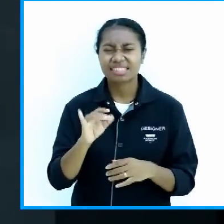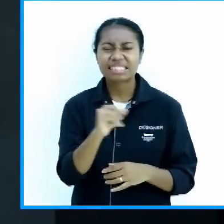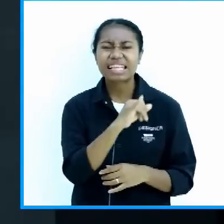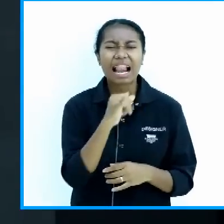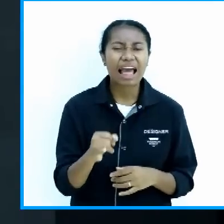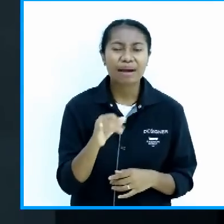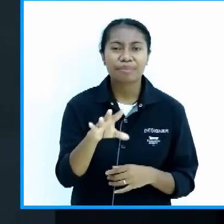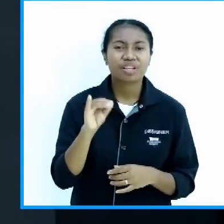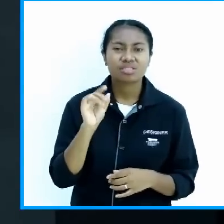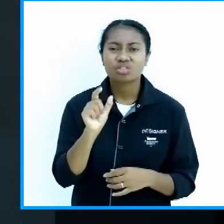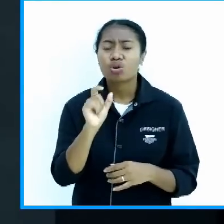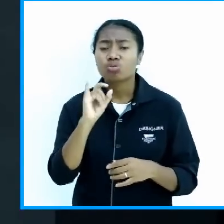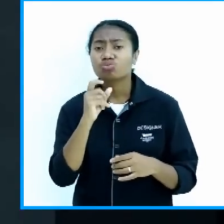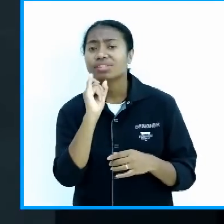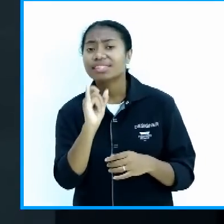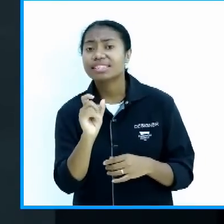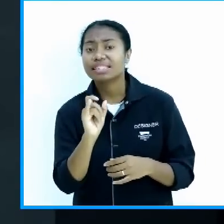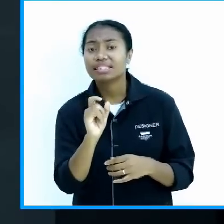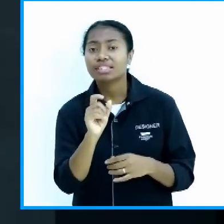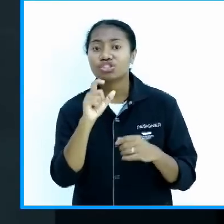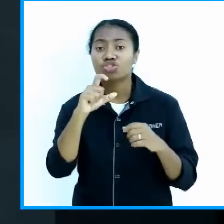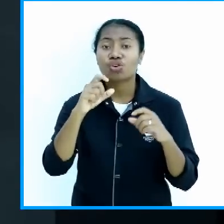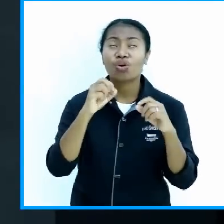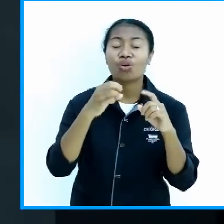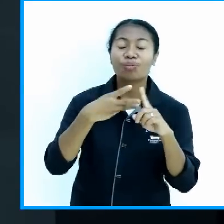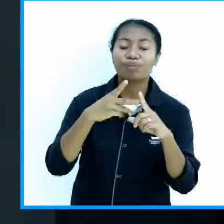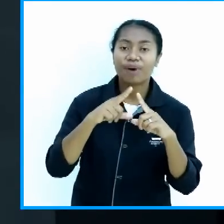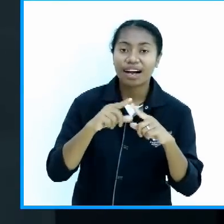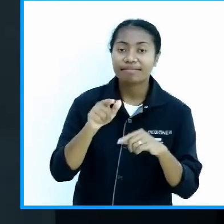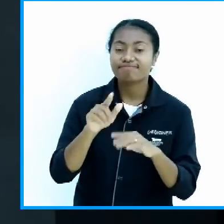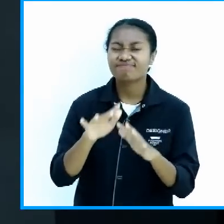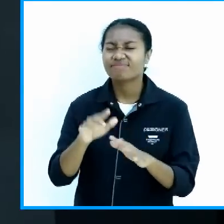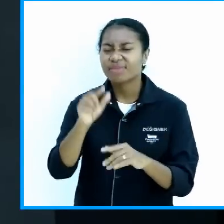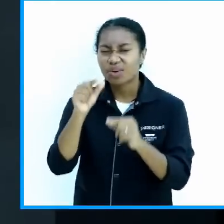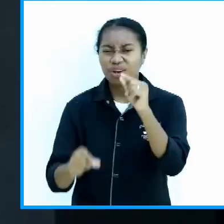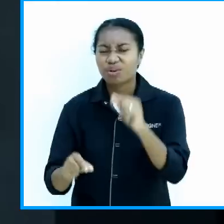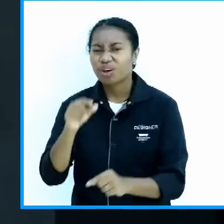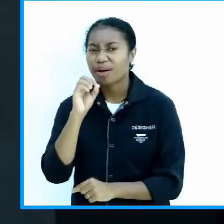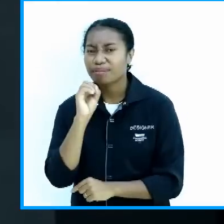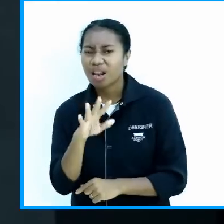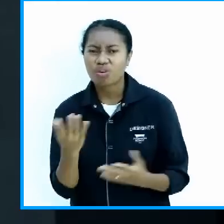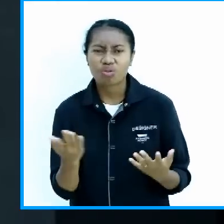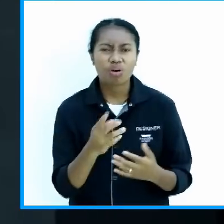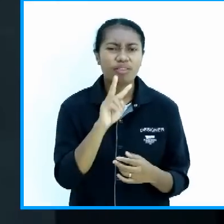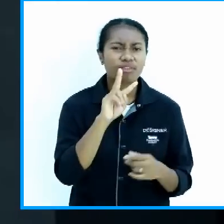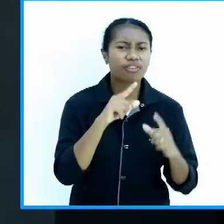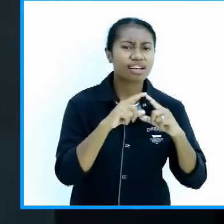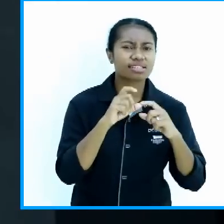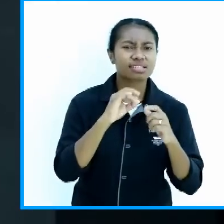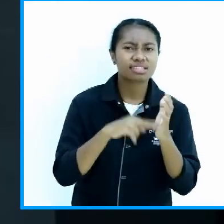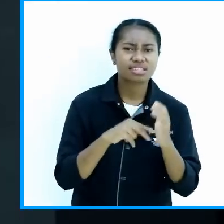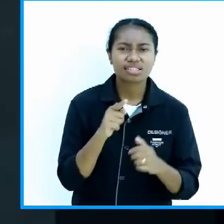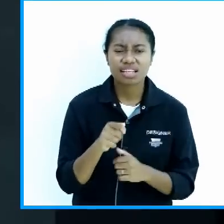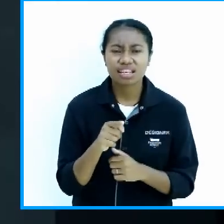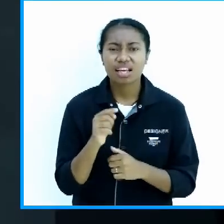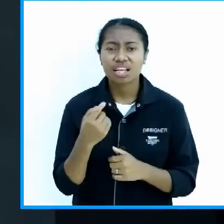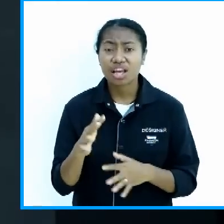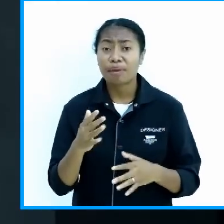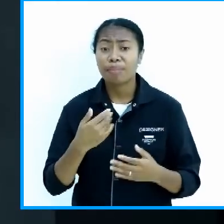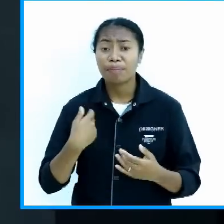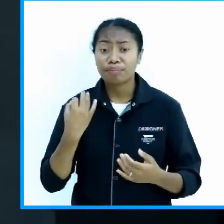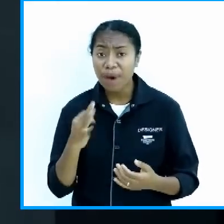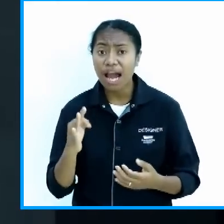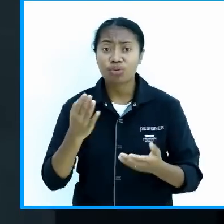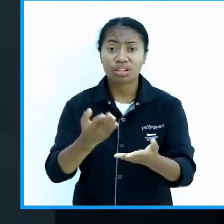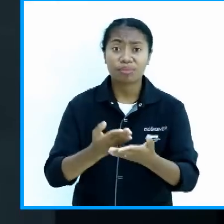uji, maksudnya coba-coba. Ini yang salah ya. Banyak orang bilang, kok vaksin masih baru ditemukan dicoba pada manusia. Nah